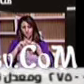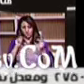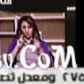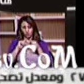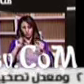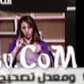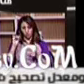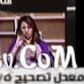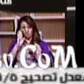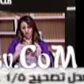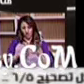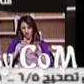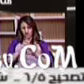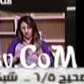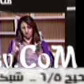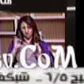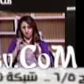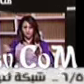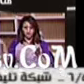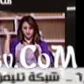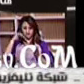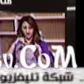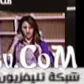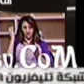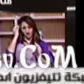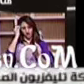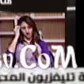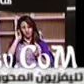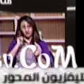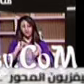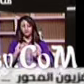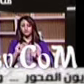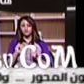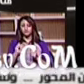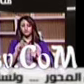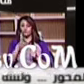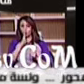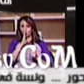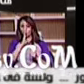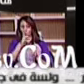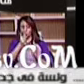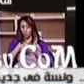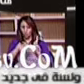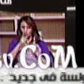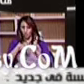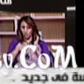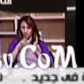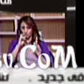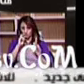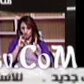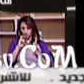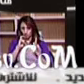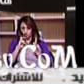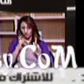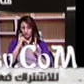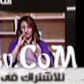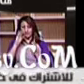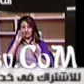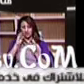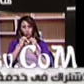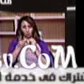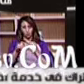والايام اللي جايه هتكشف وهنضرب نطح كل الاوراق والمستندات اللي كانت بتقول الانتداب ده كان شكله ايه